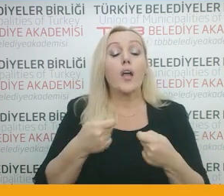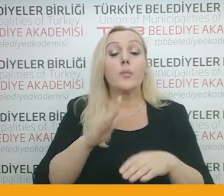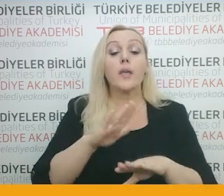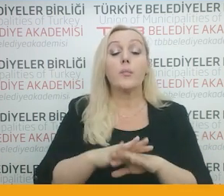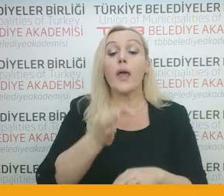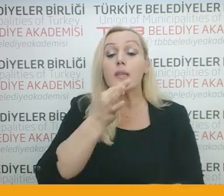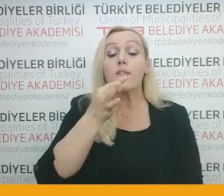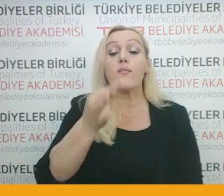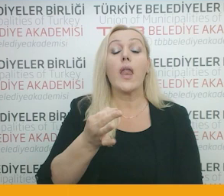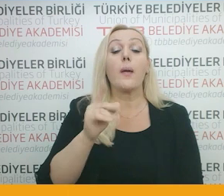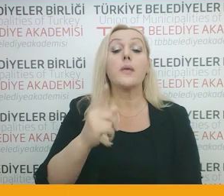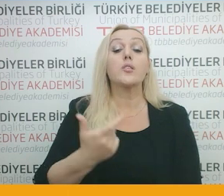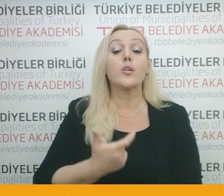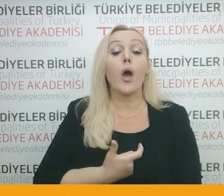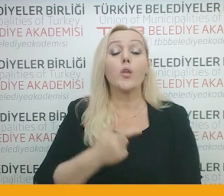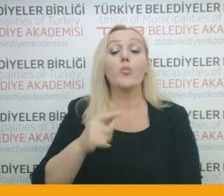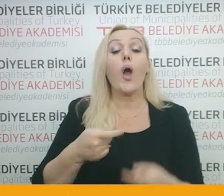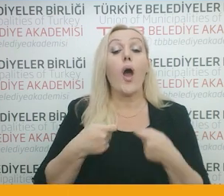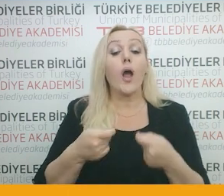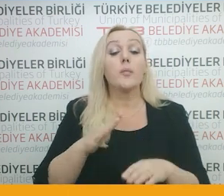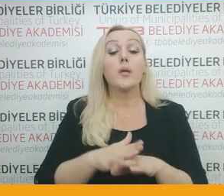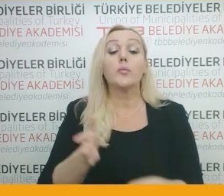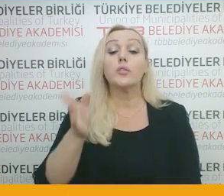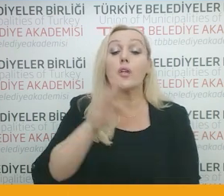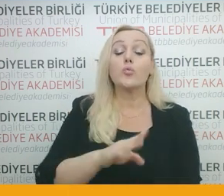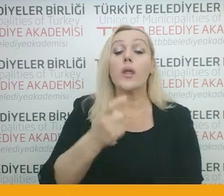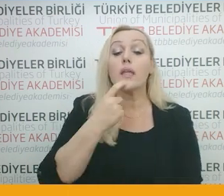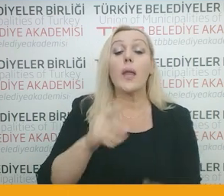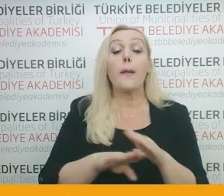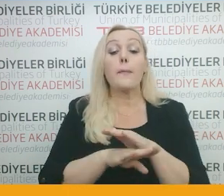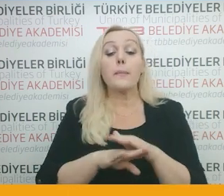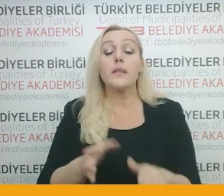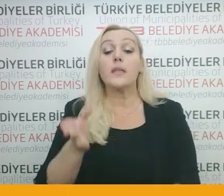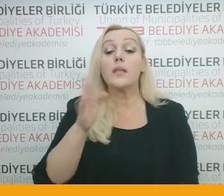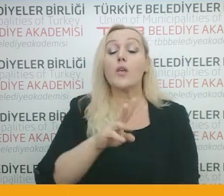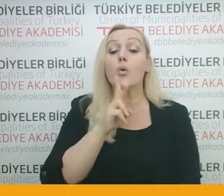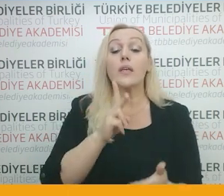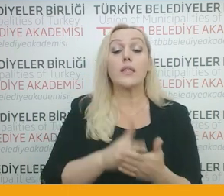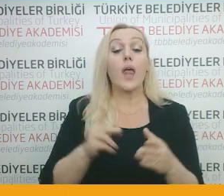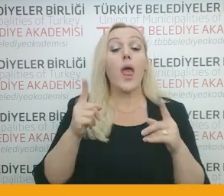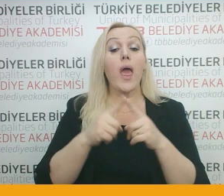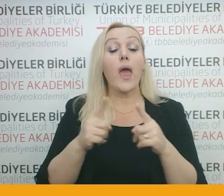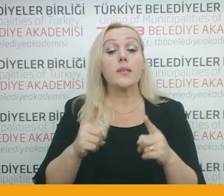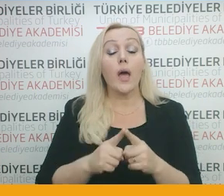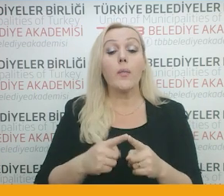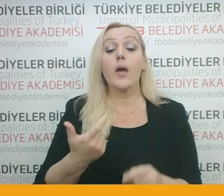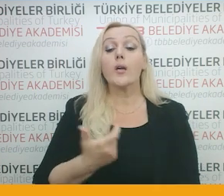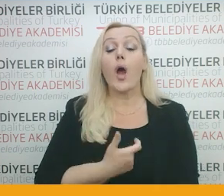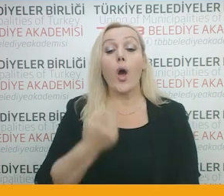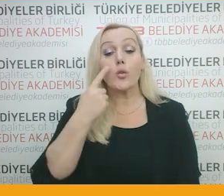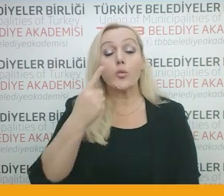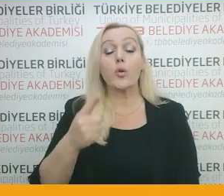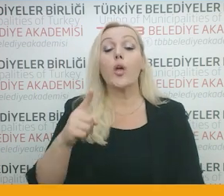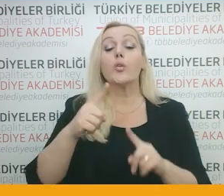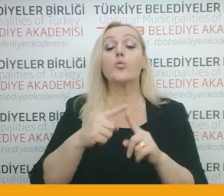izin veren bir kanun. Ve bu harcamaları yaptıktan sonra, yıl bittikten sonra da kesin hesap kanunu karşımıza çıkıyor.